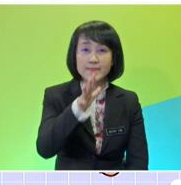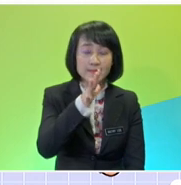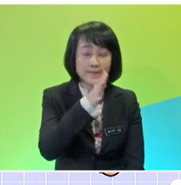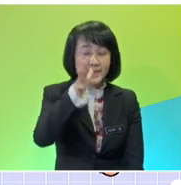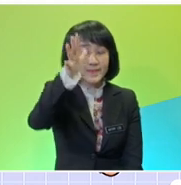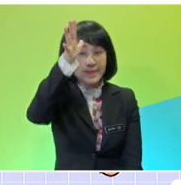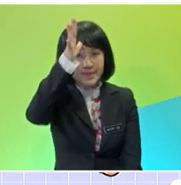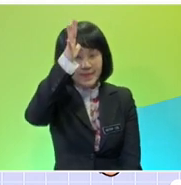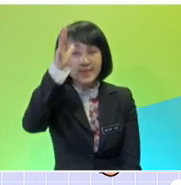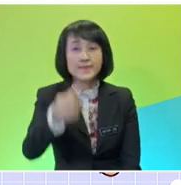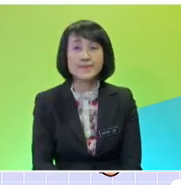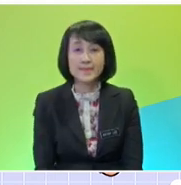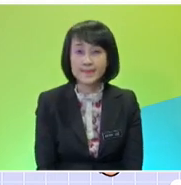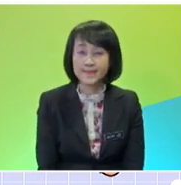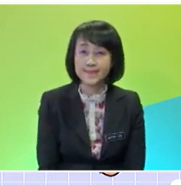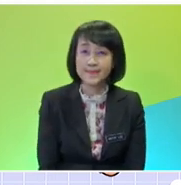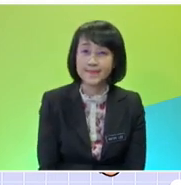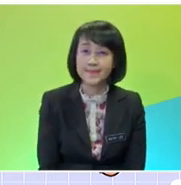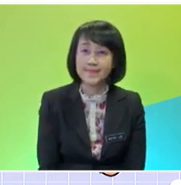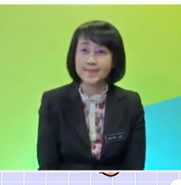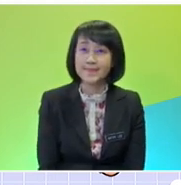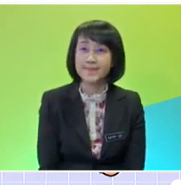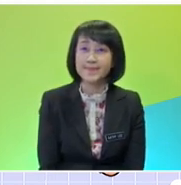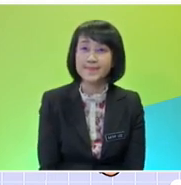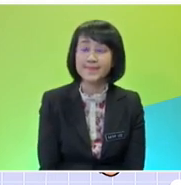melupakan hati ibu bapaknya